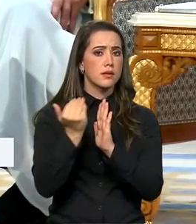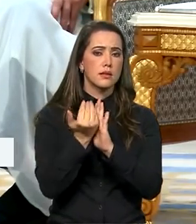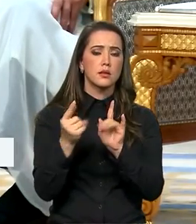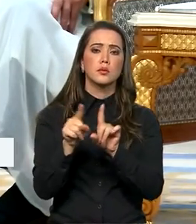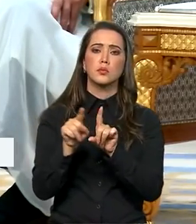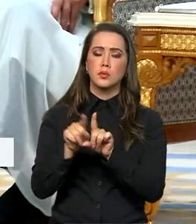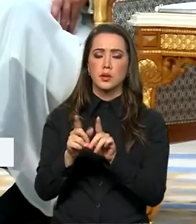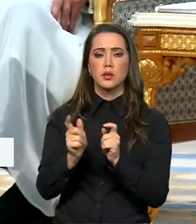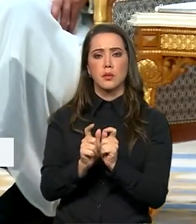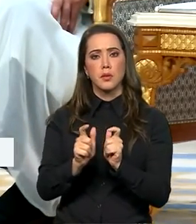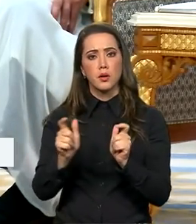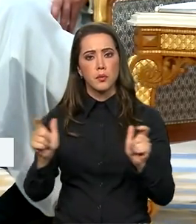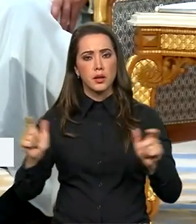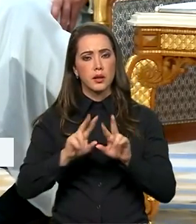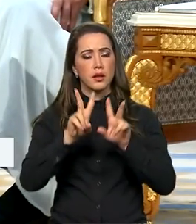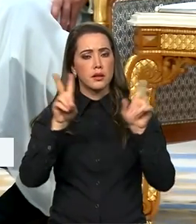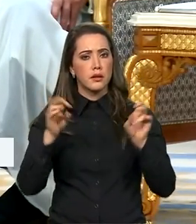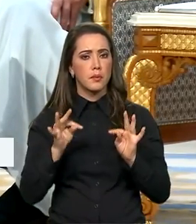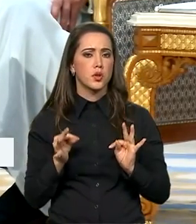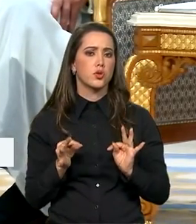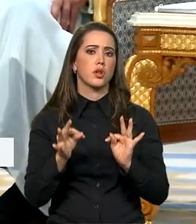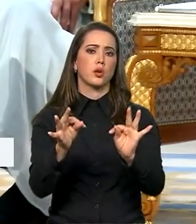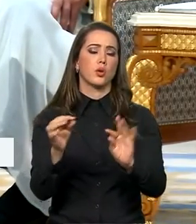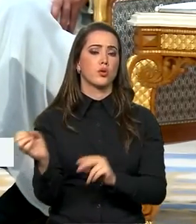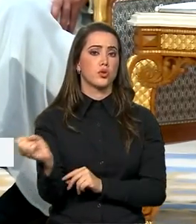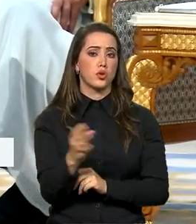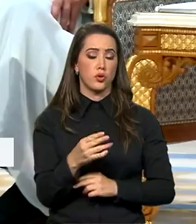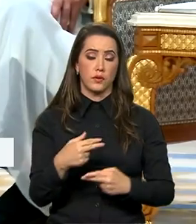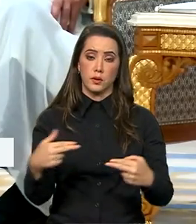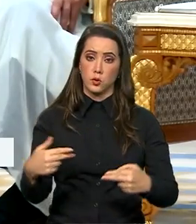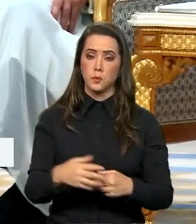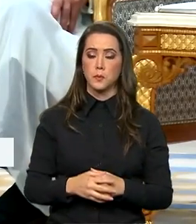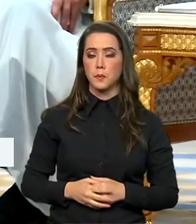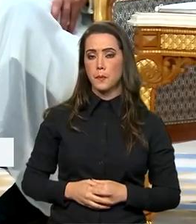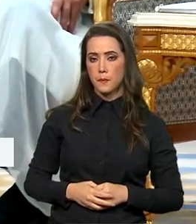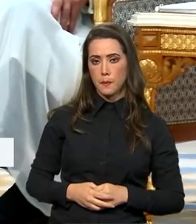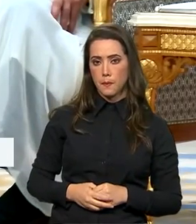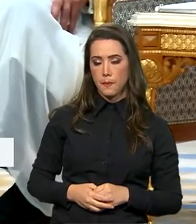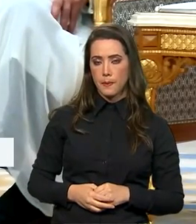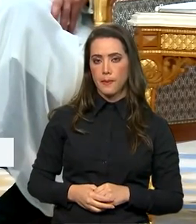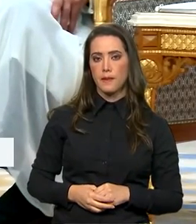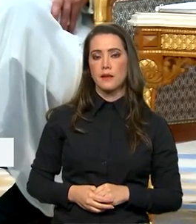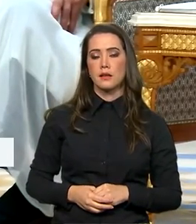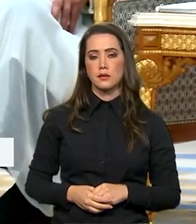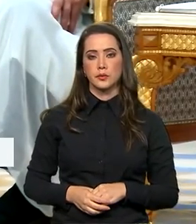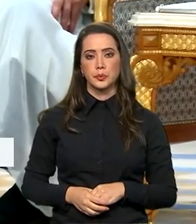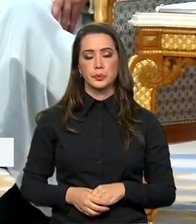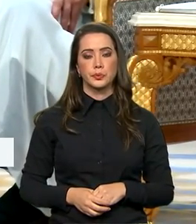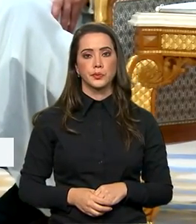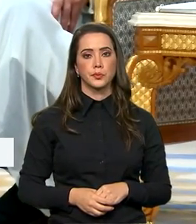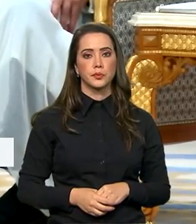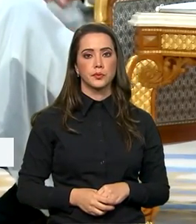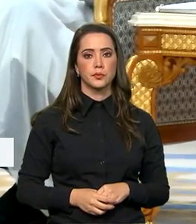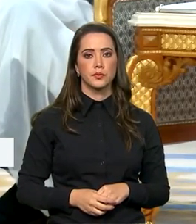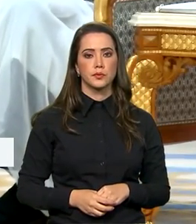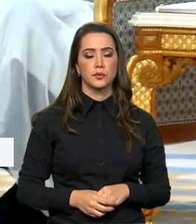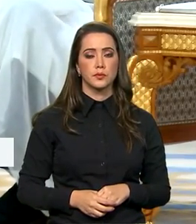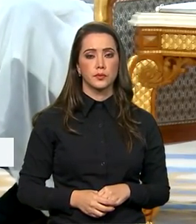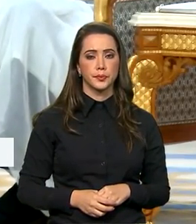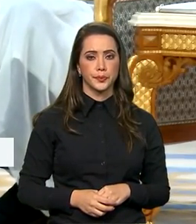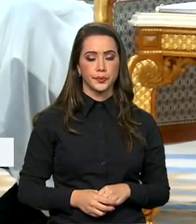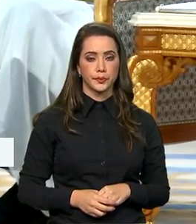ampliar contatos na área de tecnologia e inovação. E nós queremos, أهم استرجاع روح